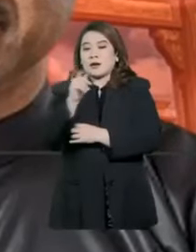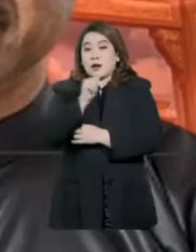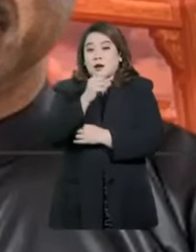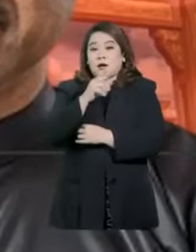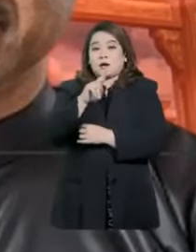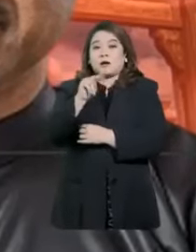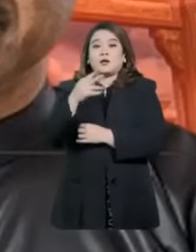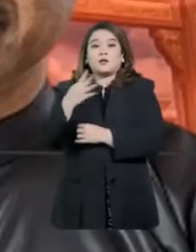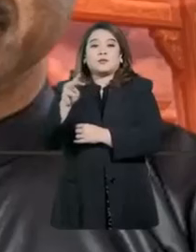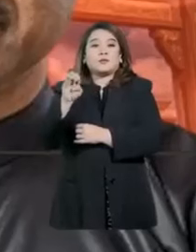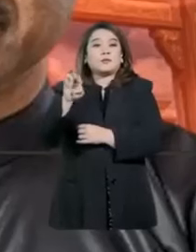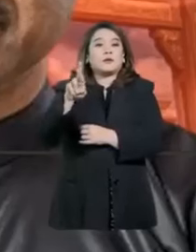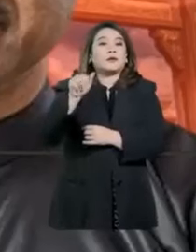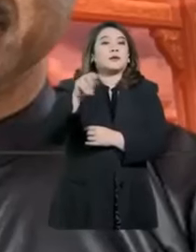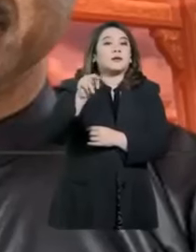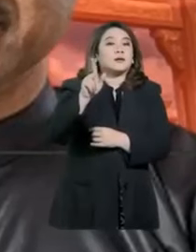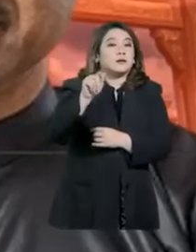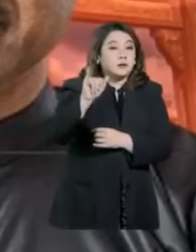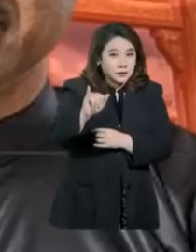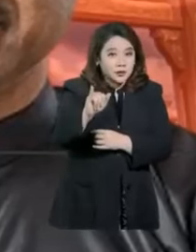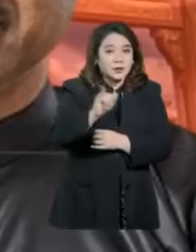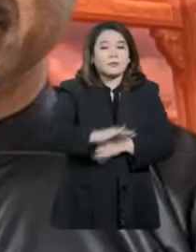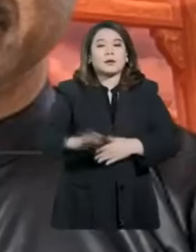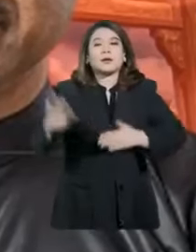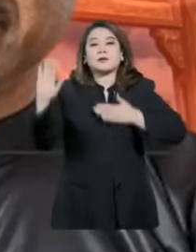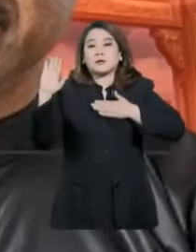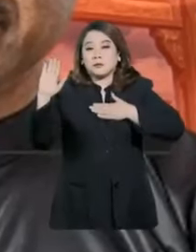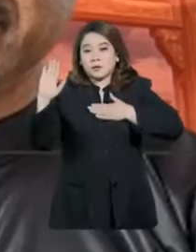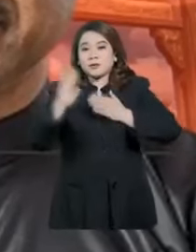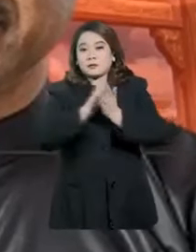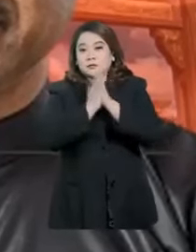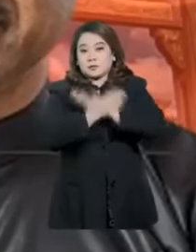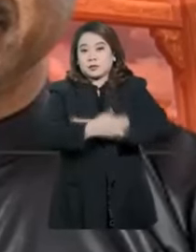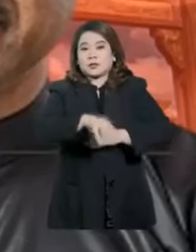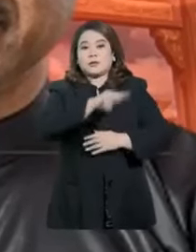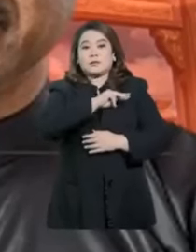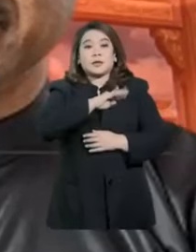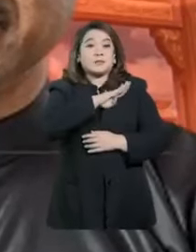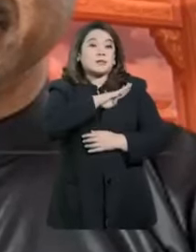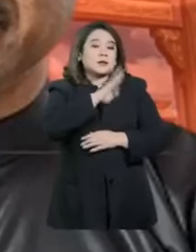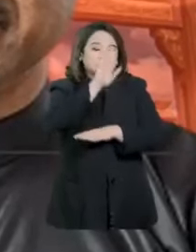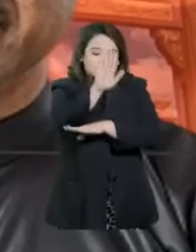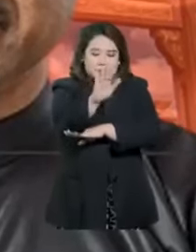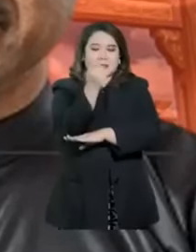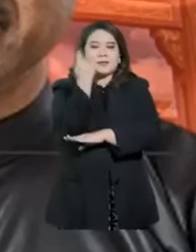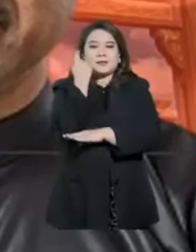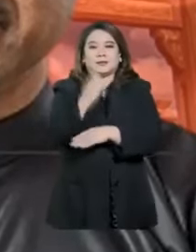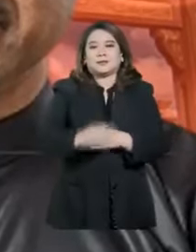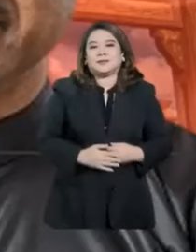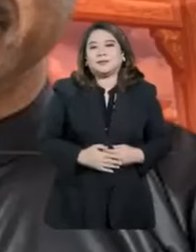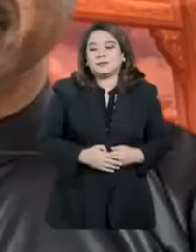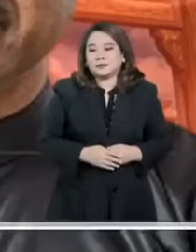Adun Meranti Datuk Muhammad Nasrudin Daud mengangkat sumpah sebagai Menteri besar